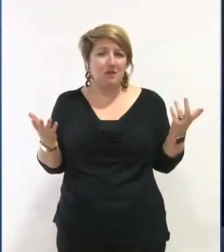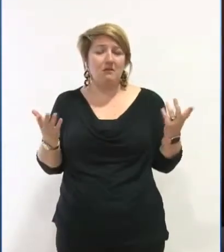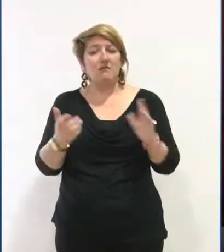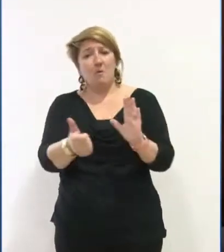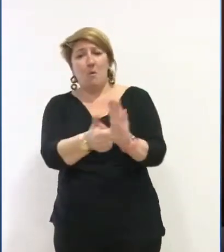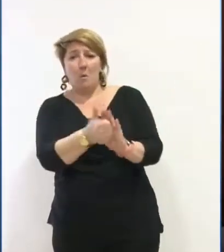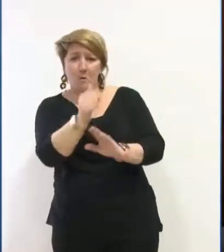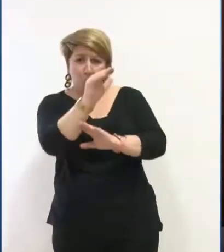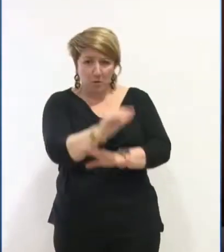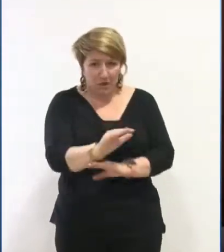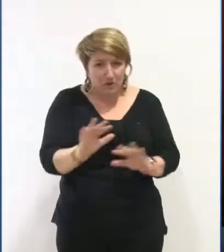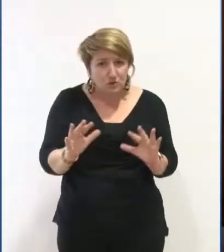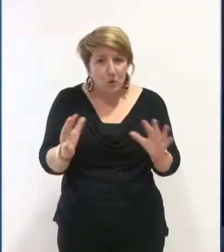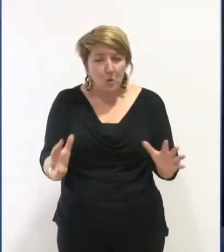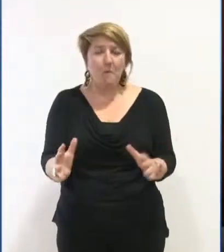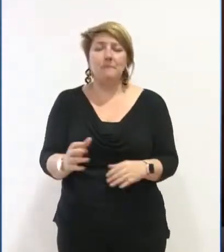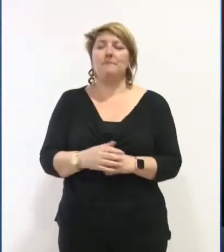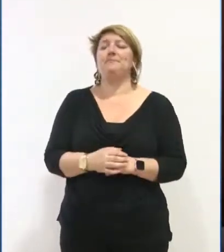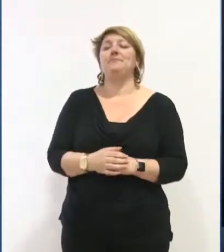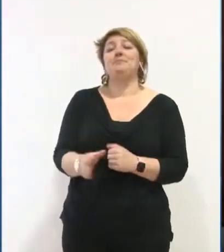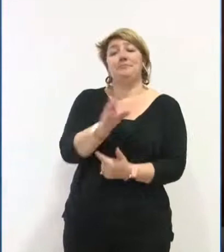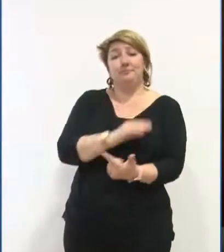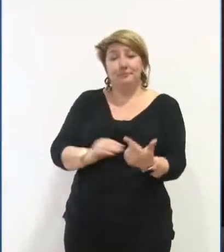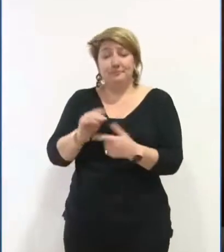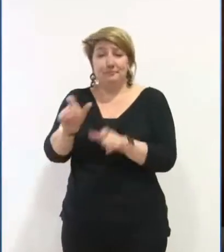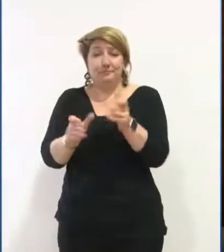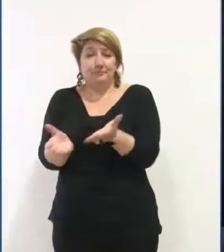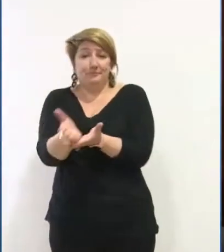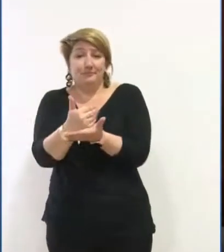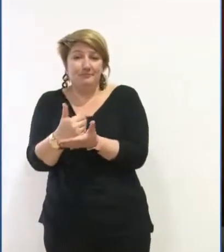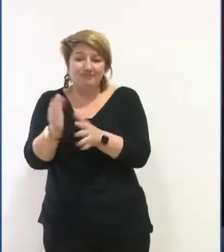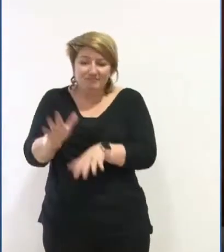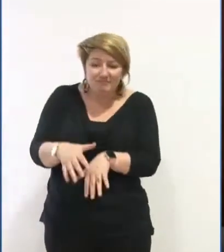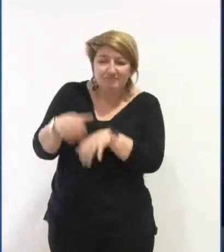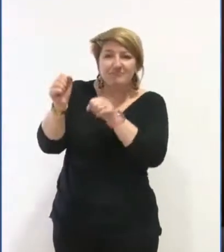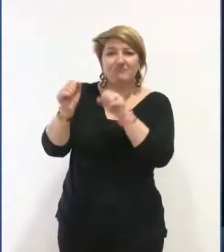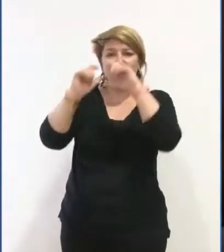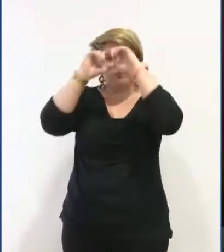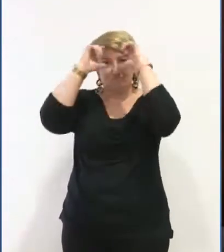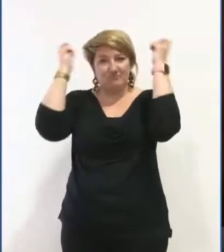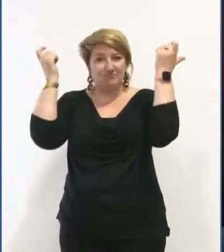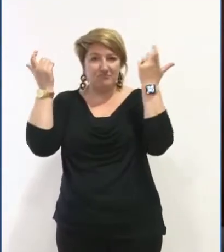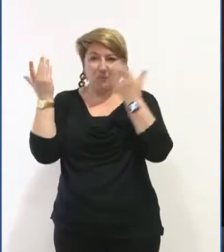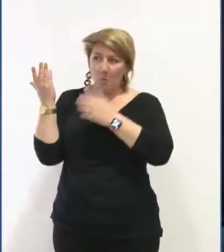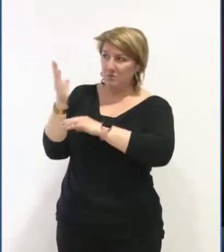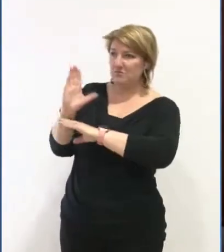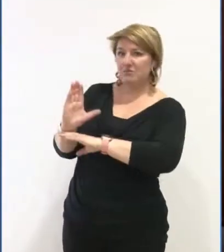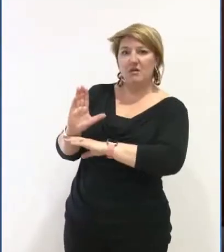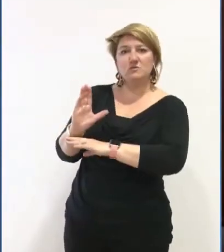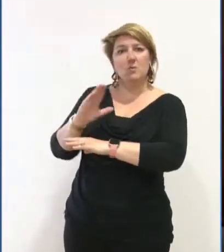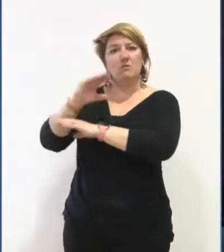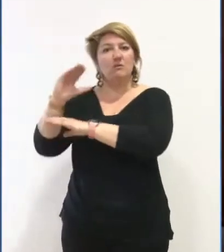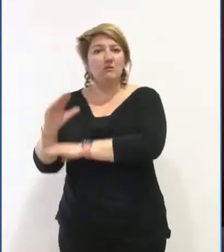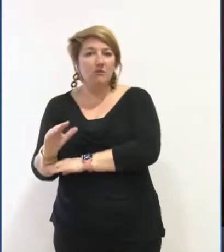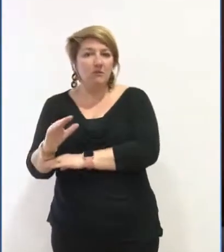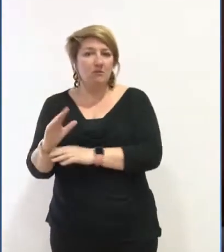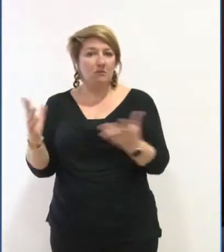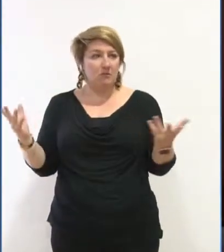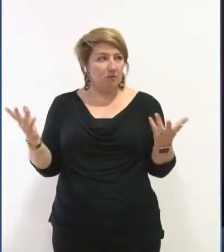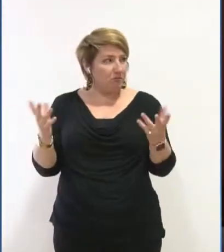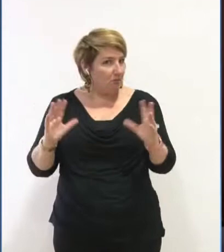Enfin, l'emploi des salariés, leur statut et leur représentation. quelles garanties pouvez-vous amener quant